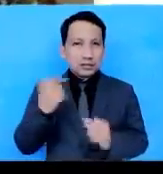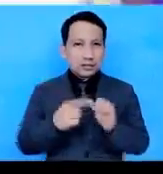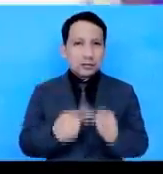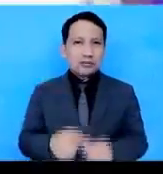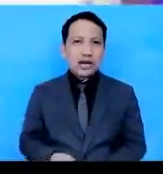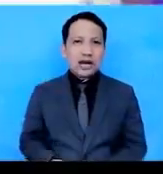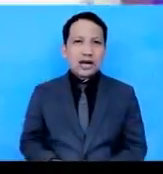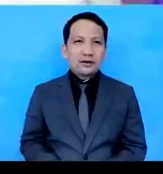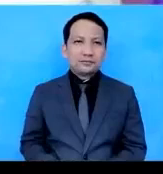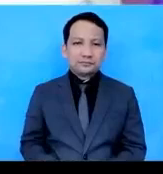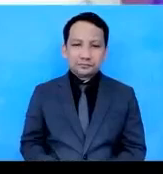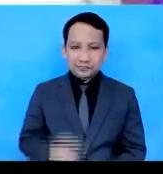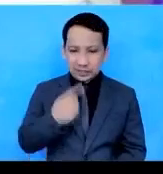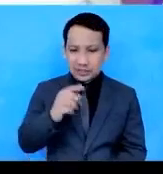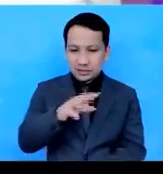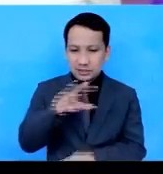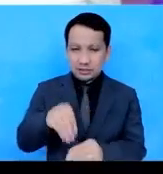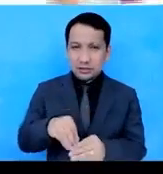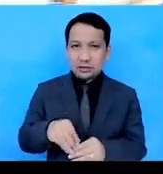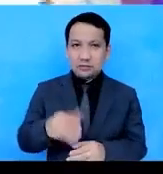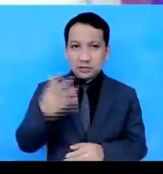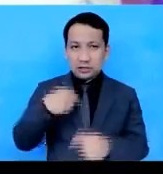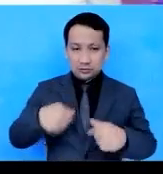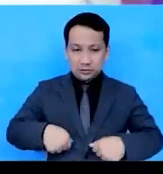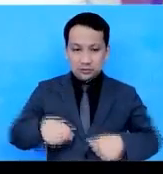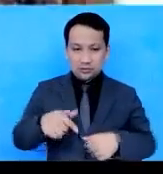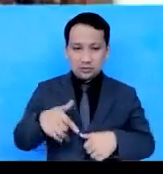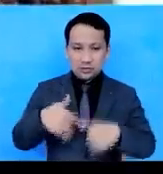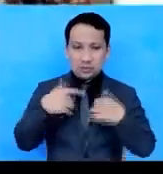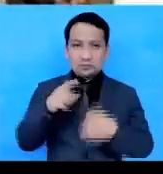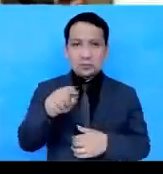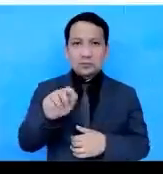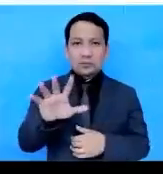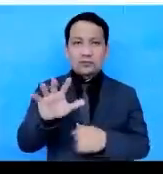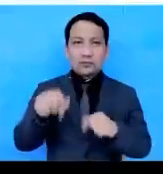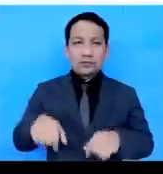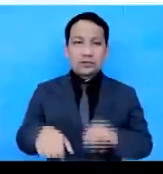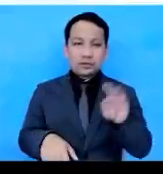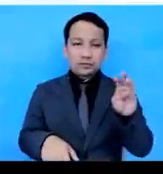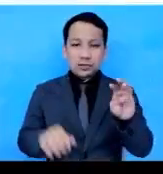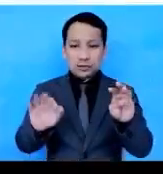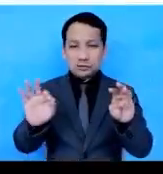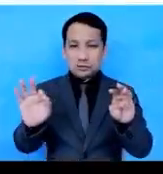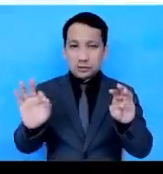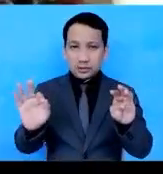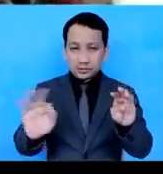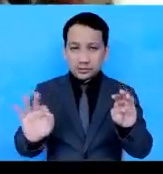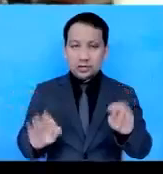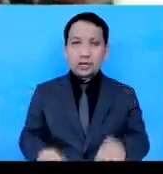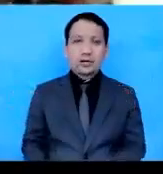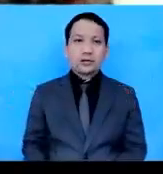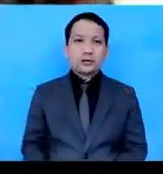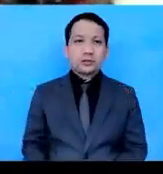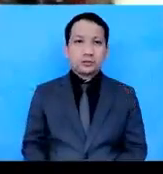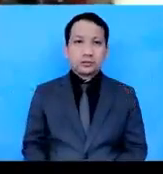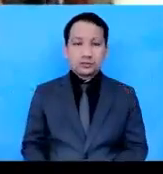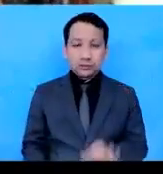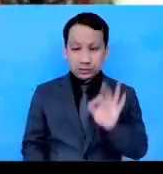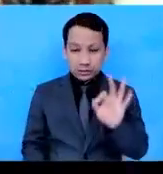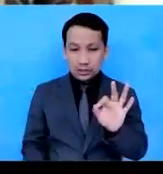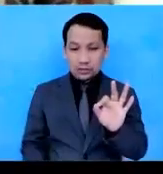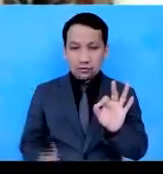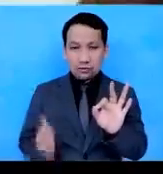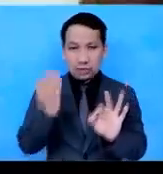Sherry. Napapanood na ang Magandang Buhay dito sa TV5. Lunes hanggang Biyernes, tuwing alas 9